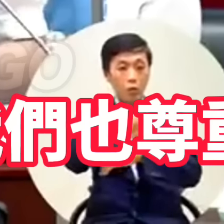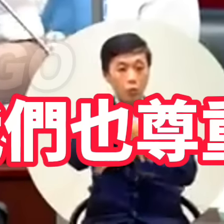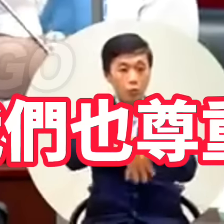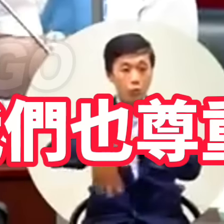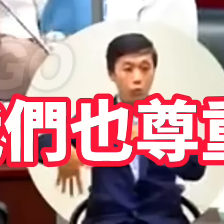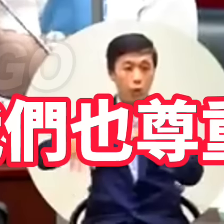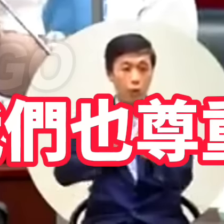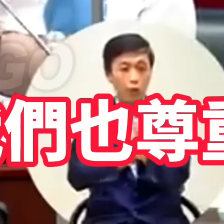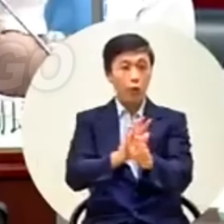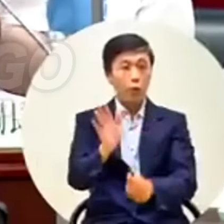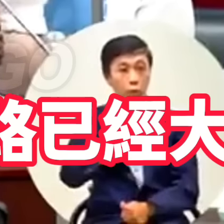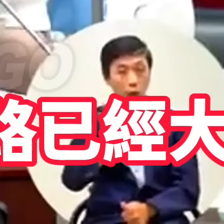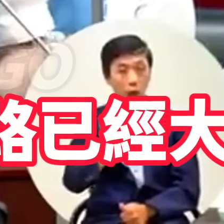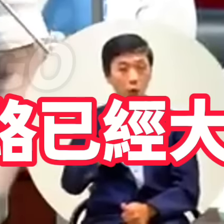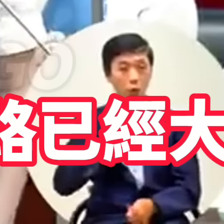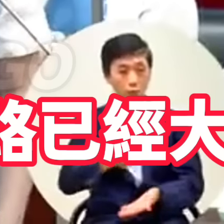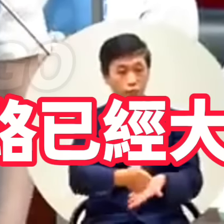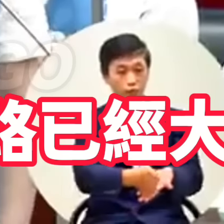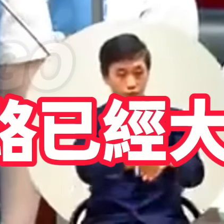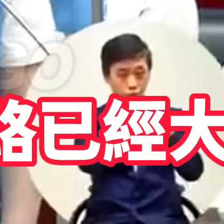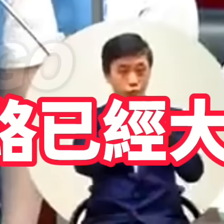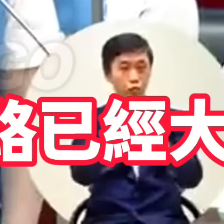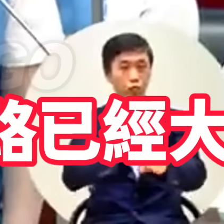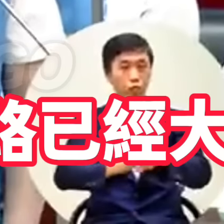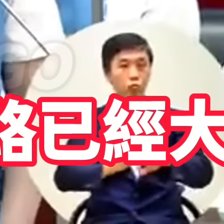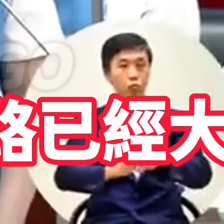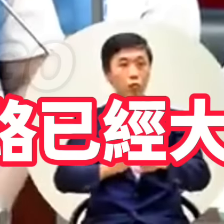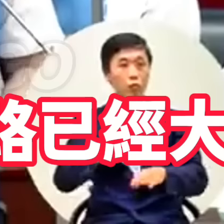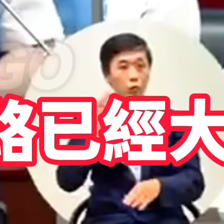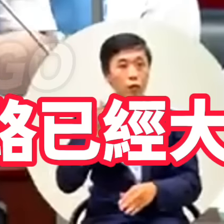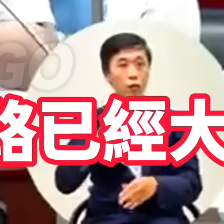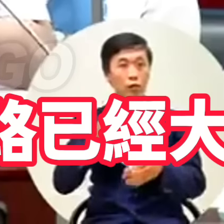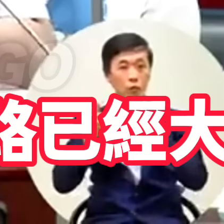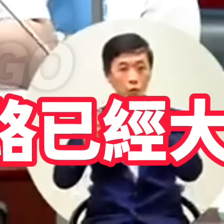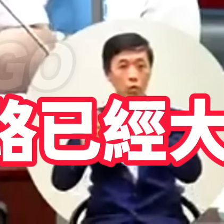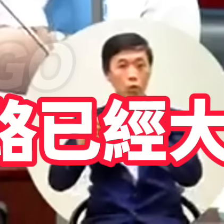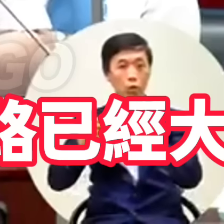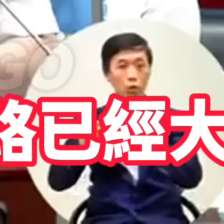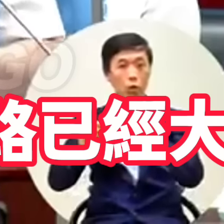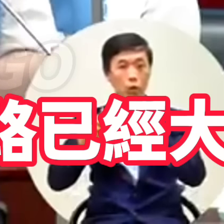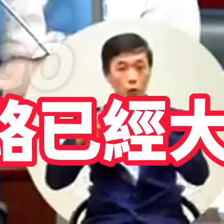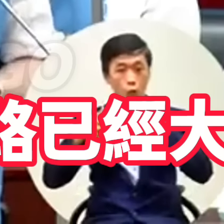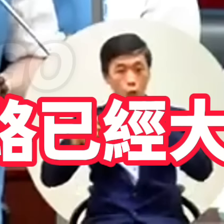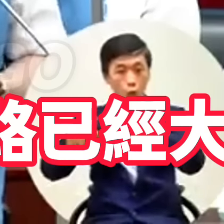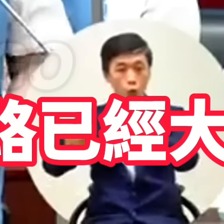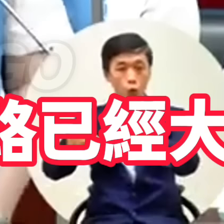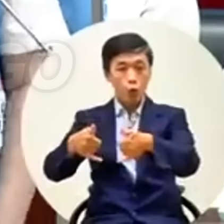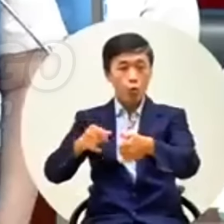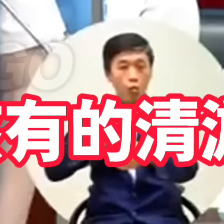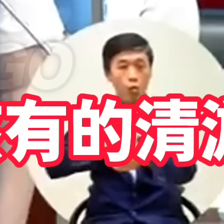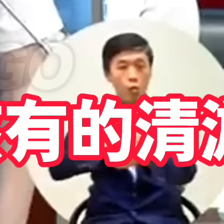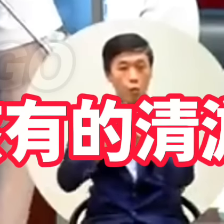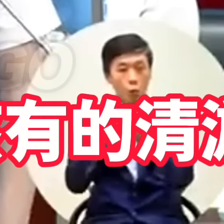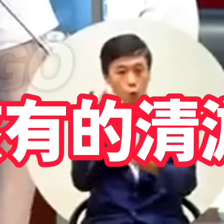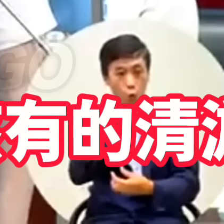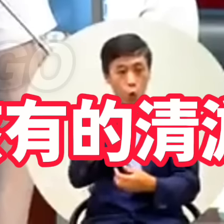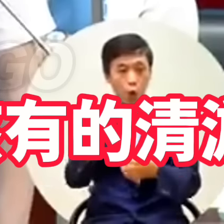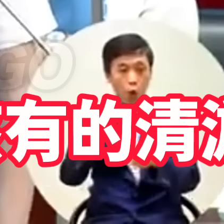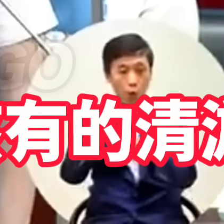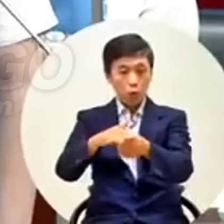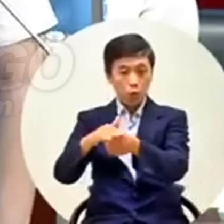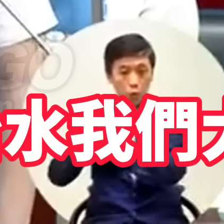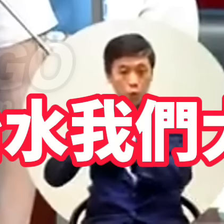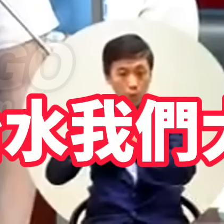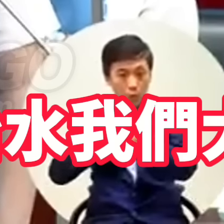我们也尊重，最起码我们路已经大部分铺平了，该有的清